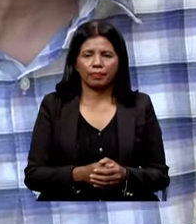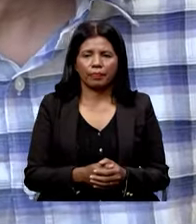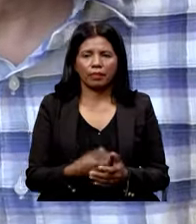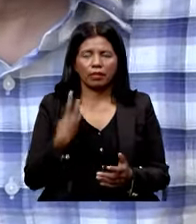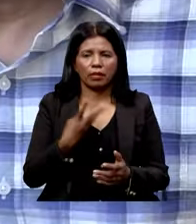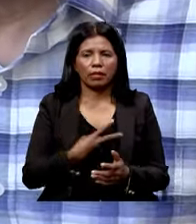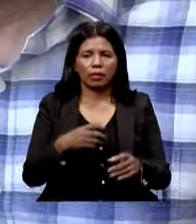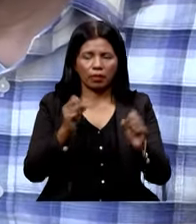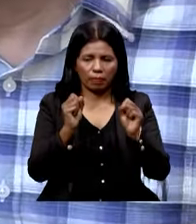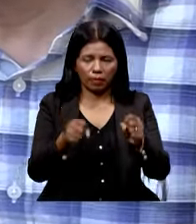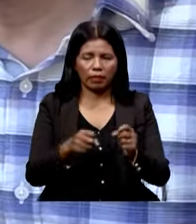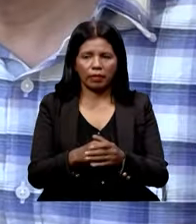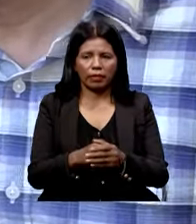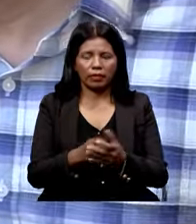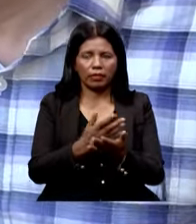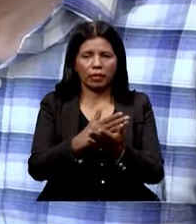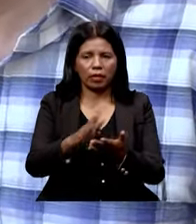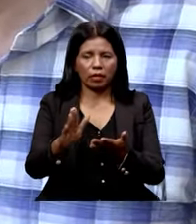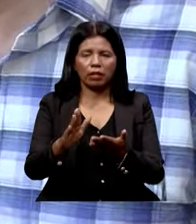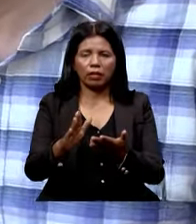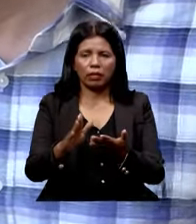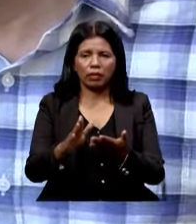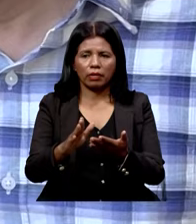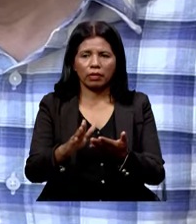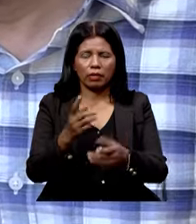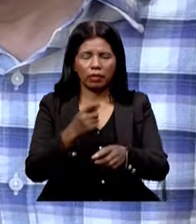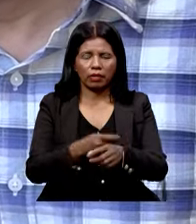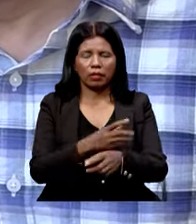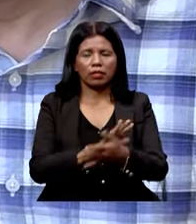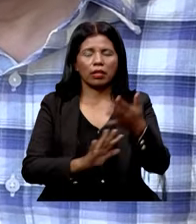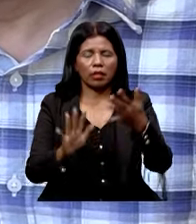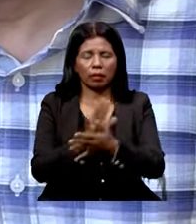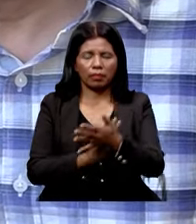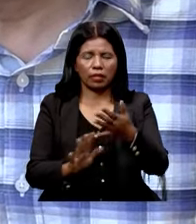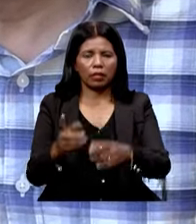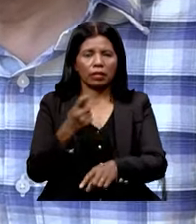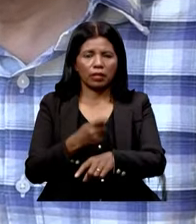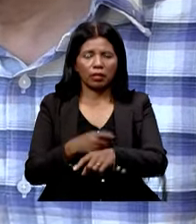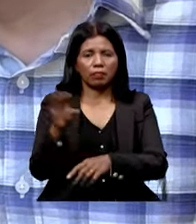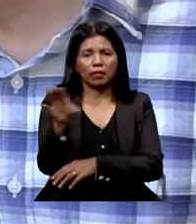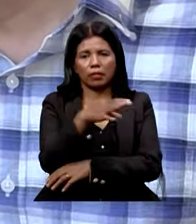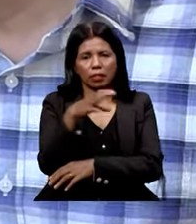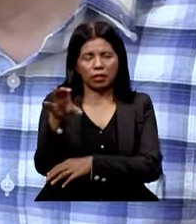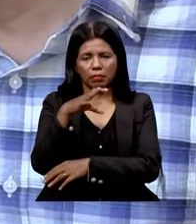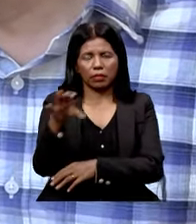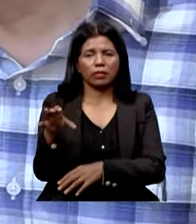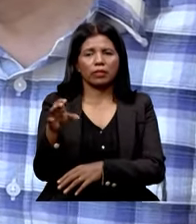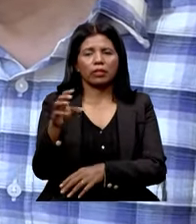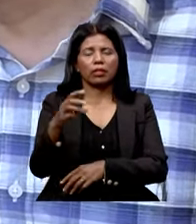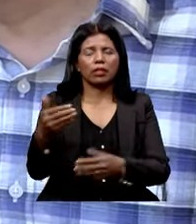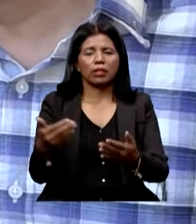bele pasa ya tempo Natal o tinampong ne o dia o ho ita